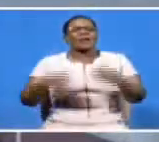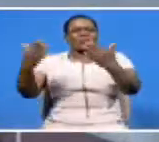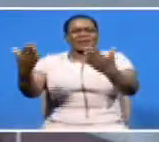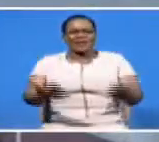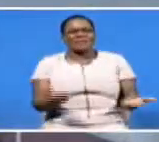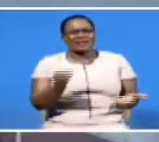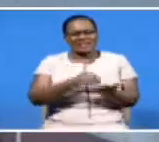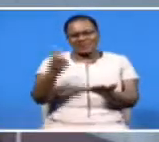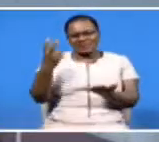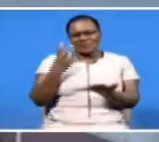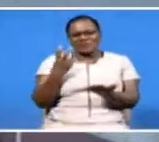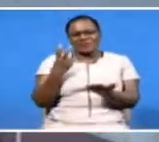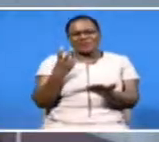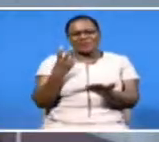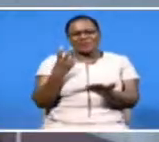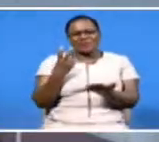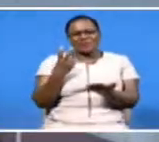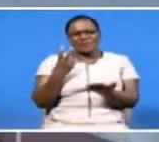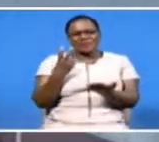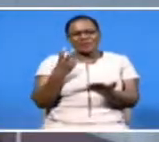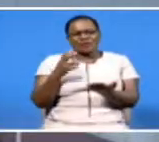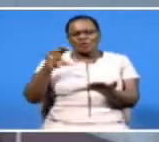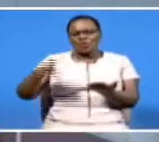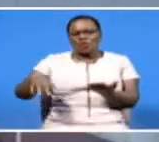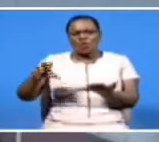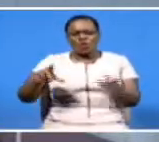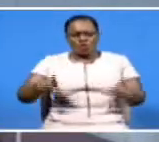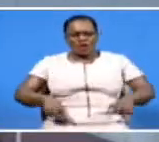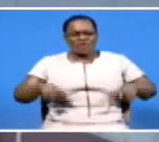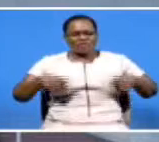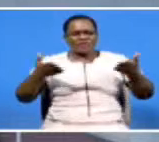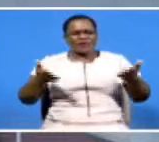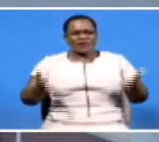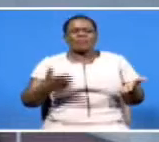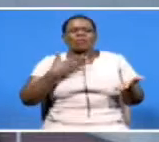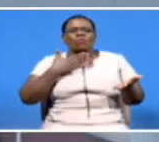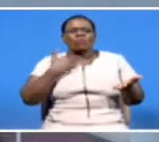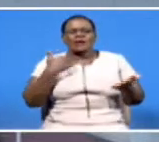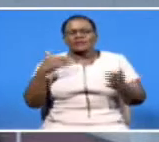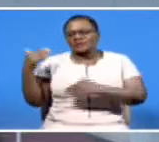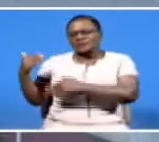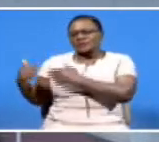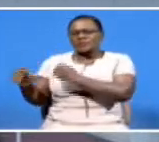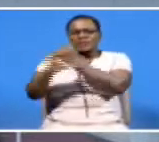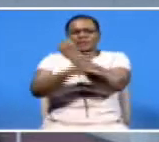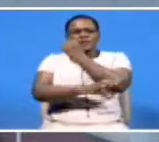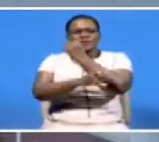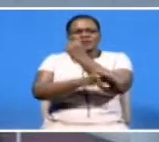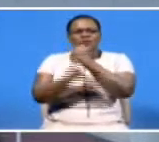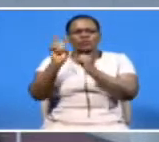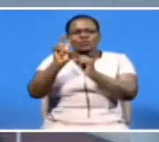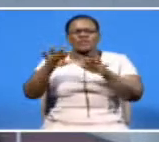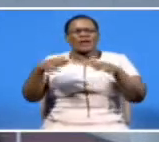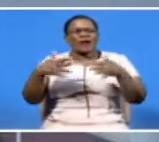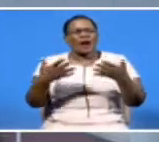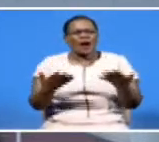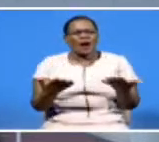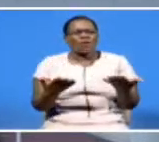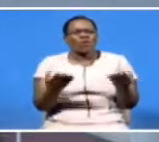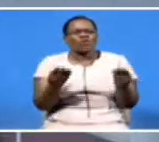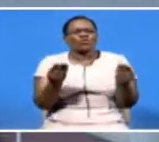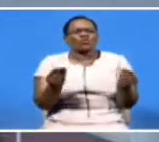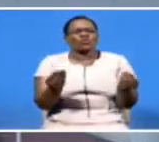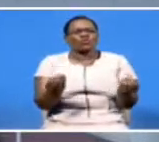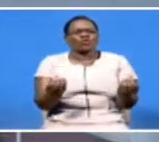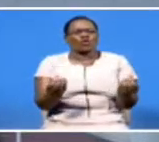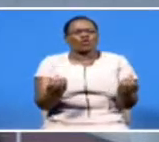Karibu tena mtazamaji. Wa Kongo mani wanaoishi hapa nchini wameataka mataifa jirani kutafuta njia bora na mwafaka ya